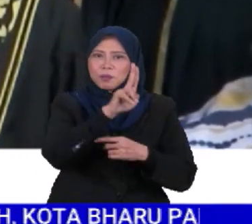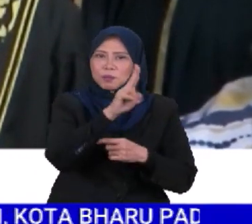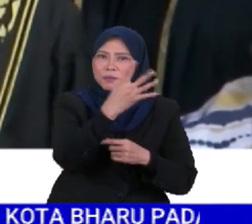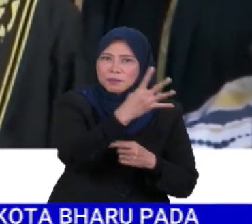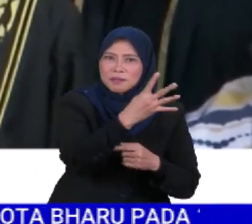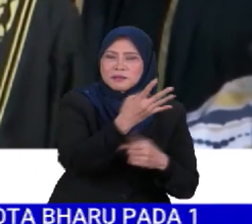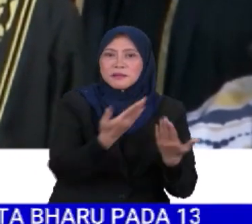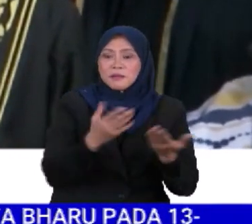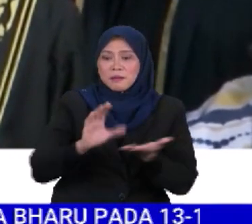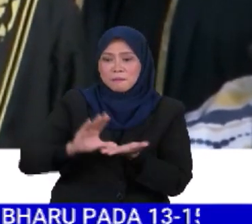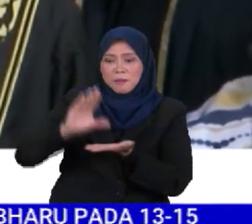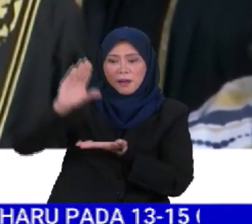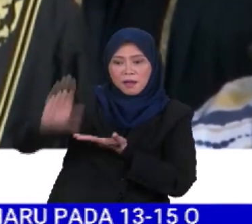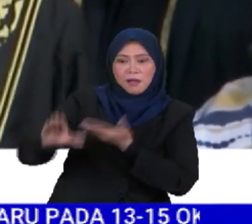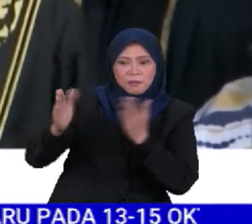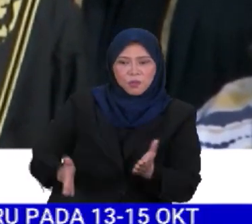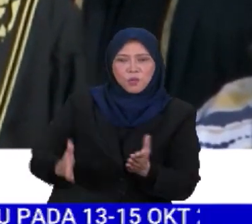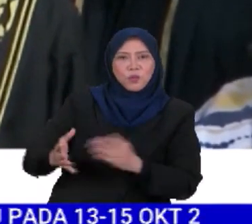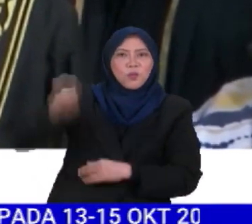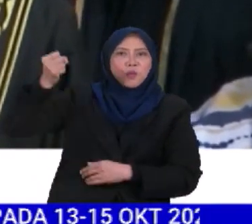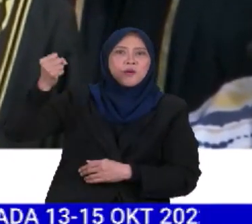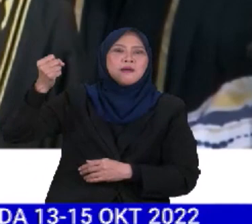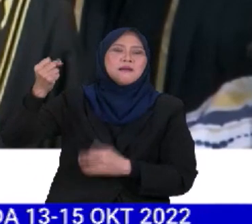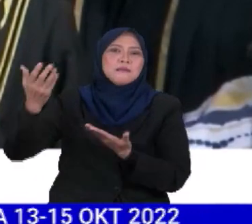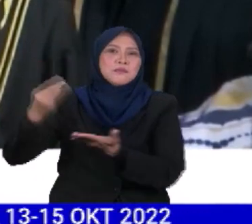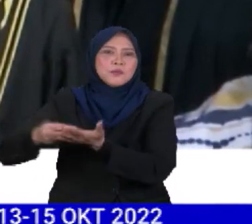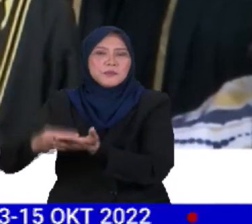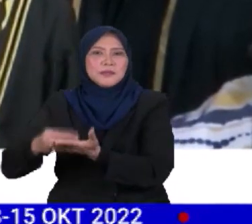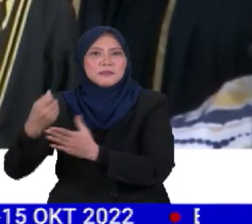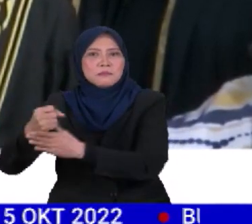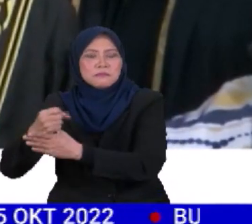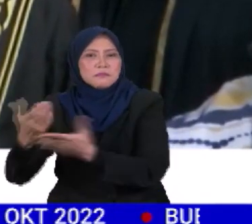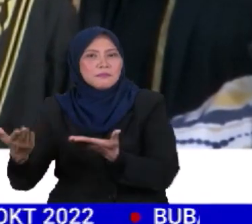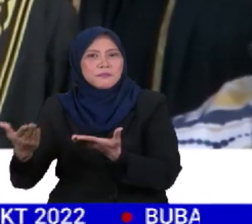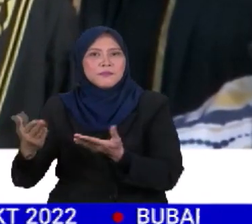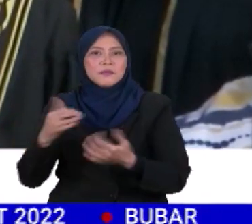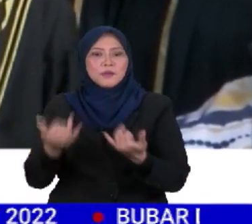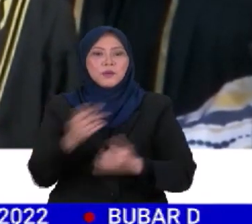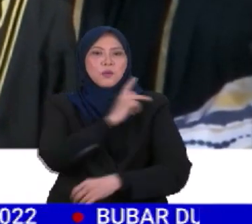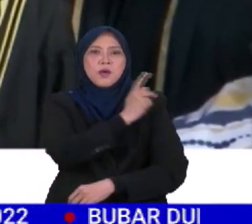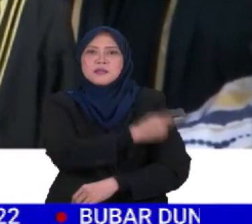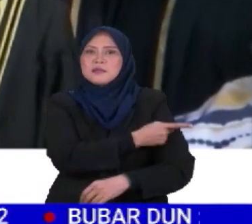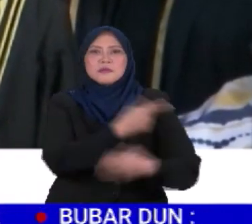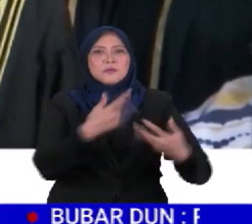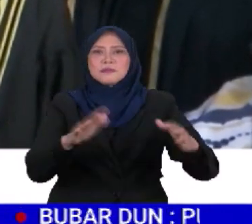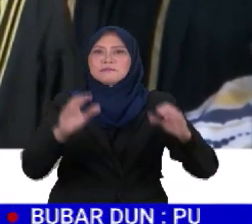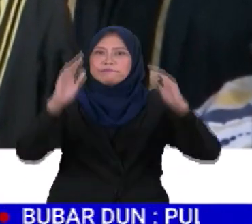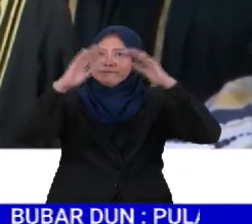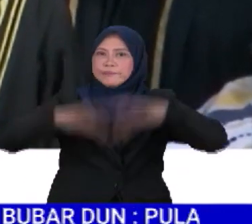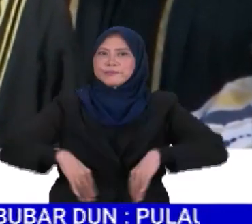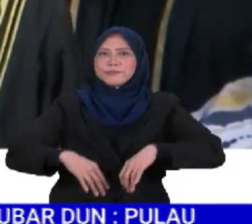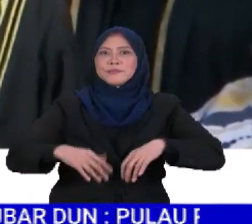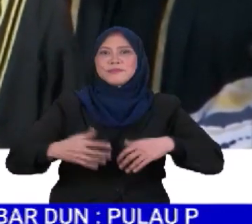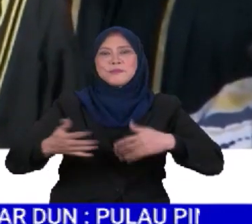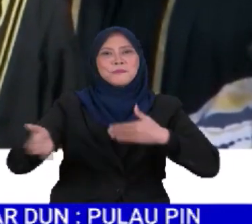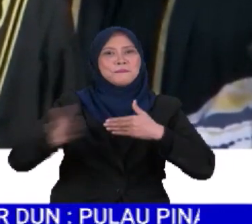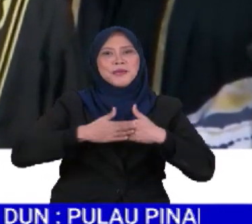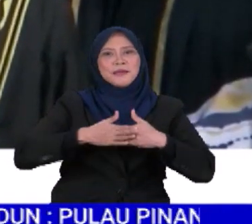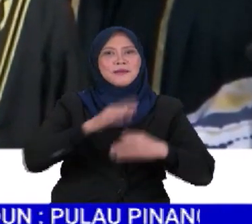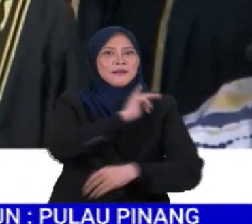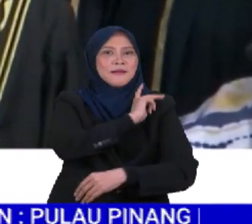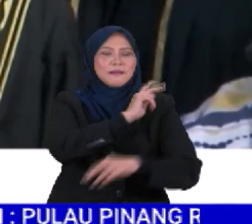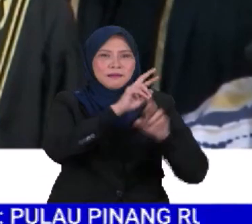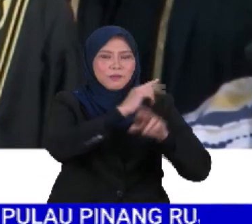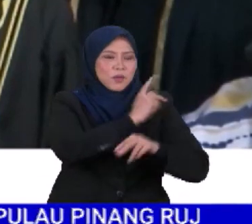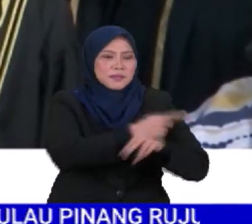terutama pelabur-pelabur semua tarik handbrake. Jadi hari ini kuasa itu tak ada lagi dah. Kuasa itu kita pulangkan balik kepada rakyat. Biarlah rakyat